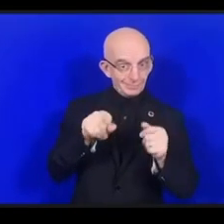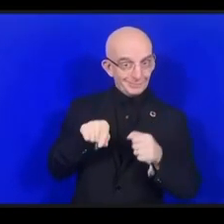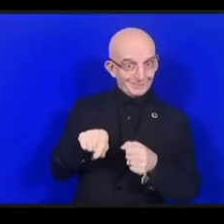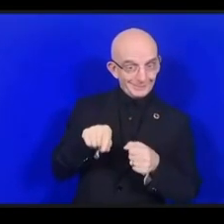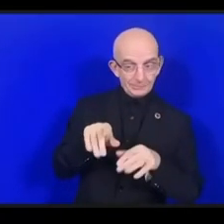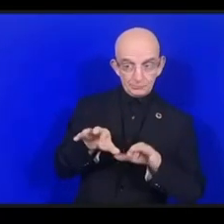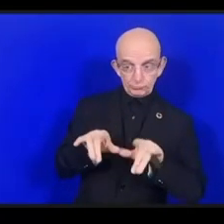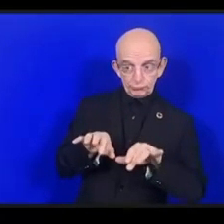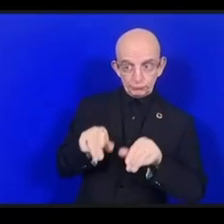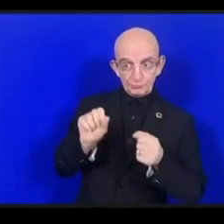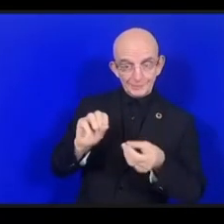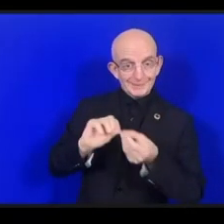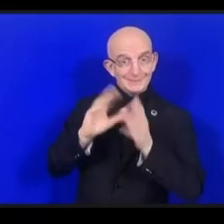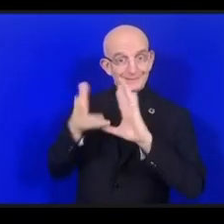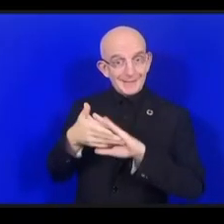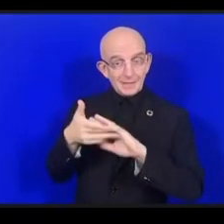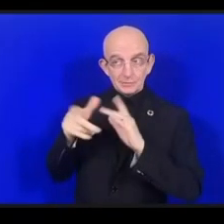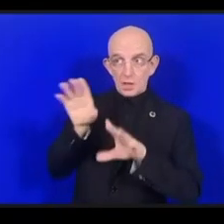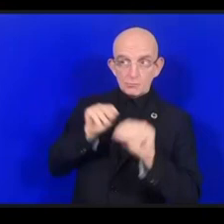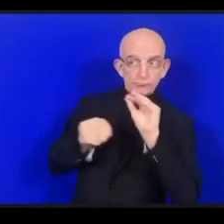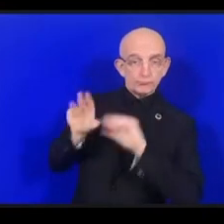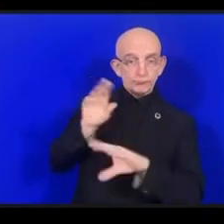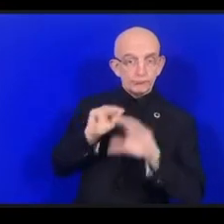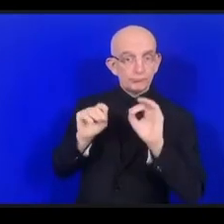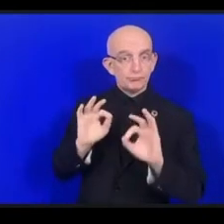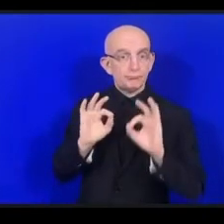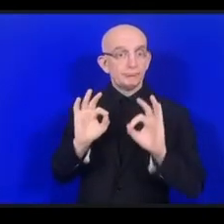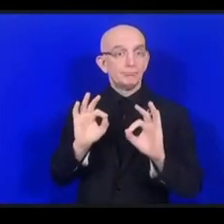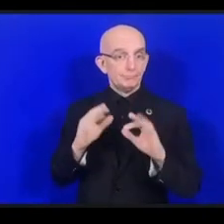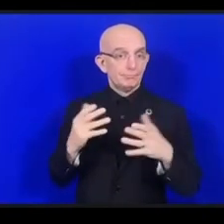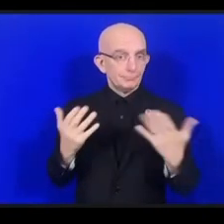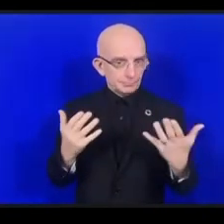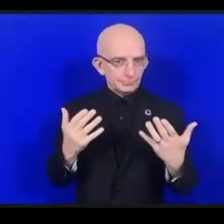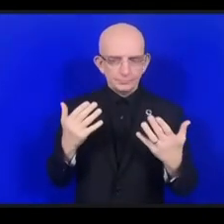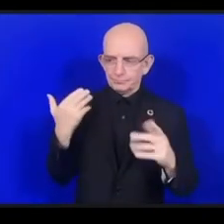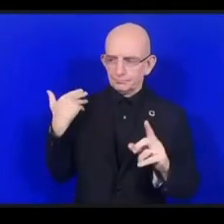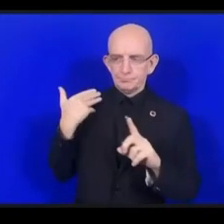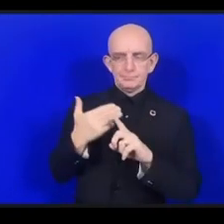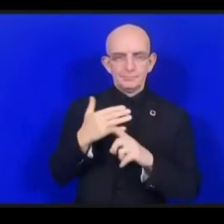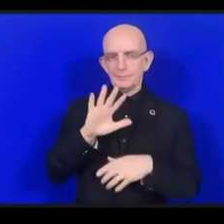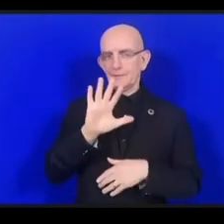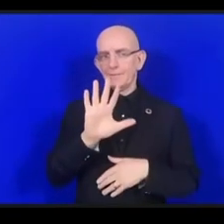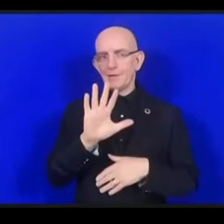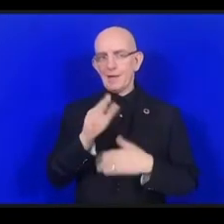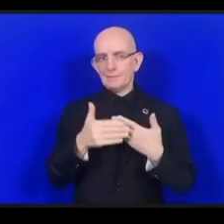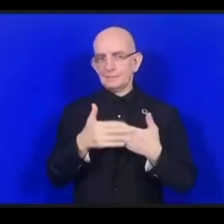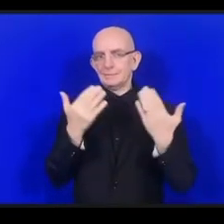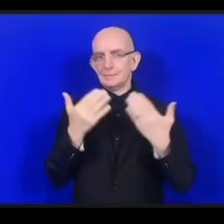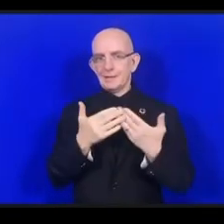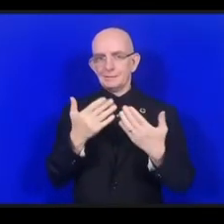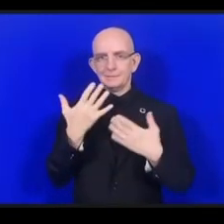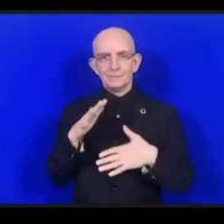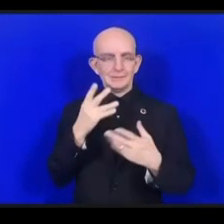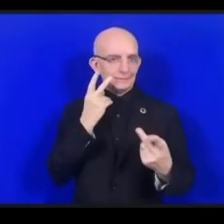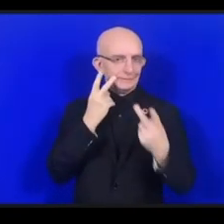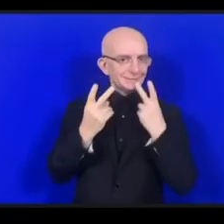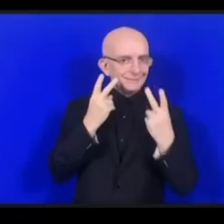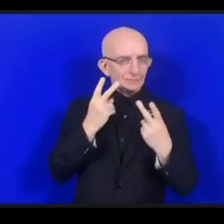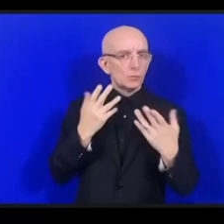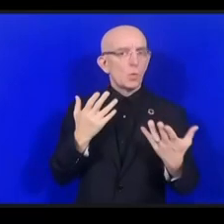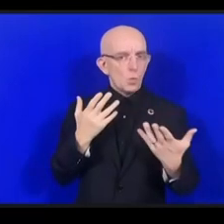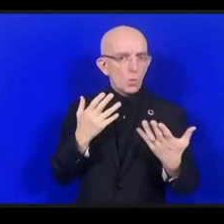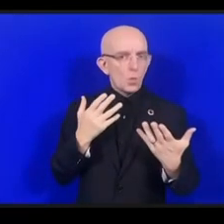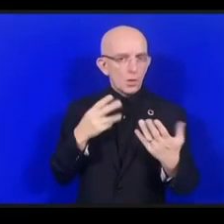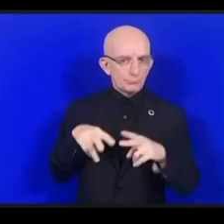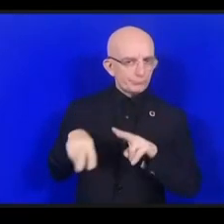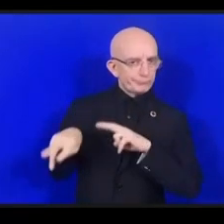这个获得福祉呢？大家一直在讲以人为本，所以我的问题是，